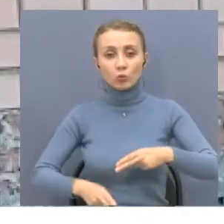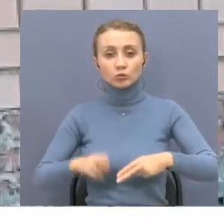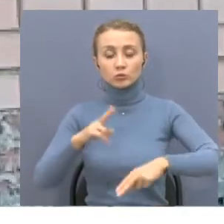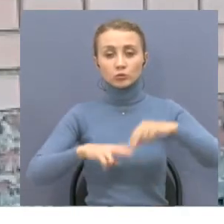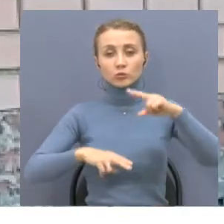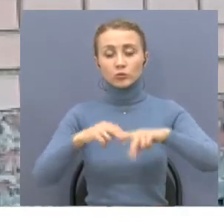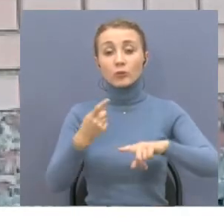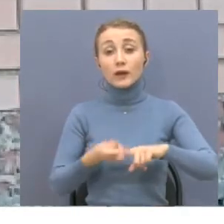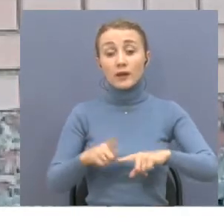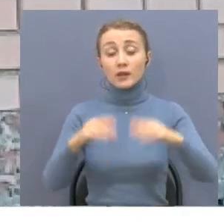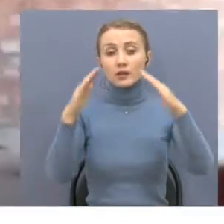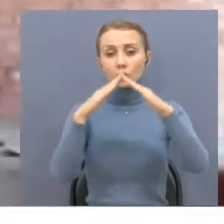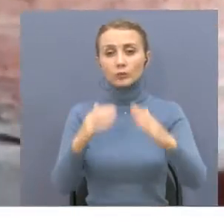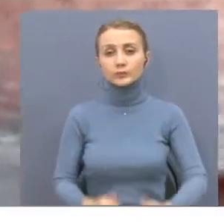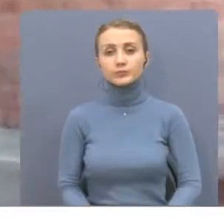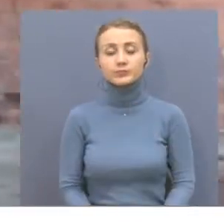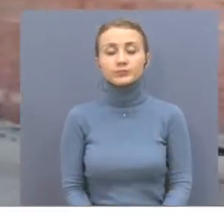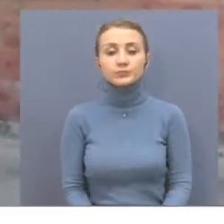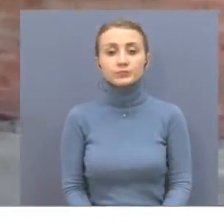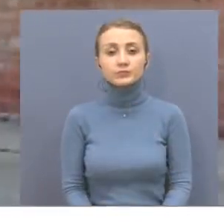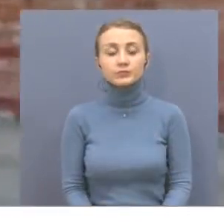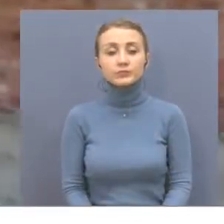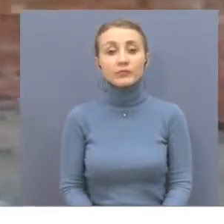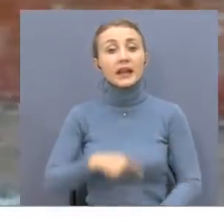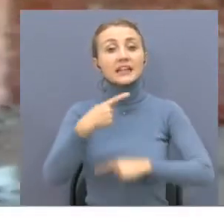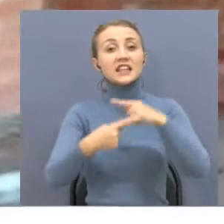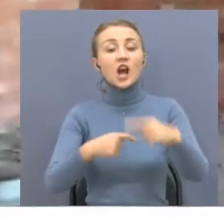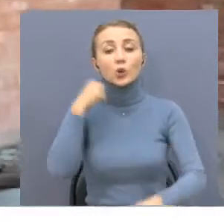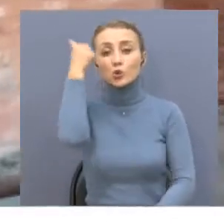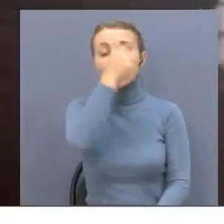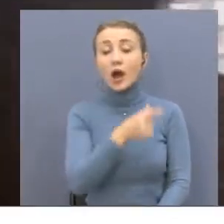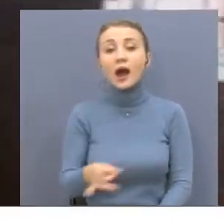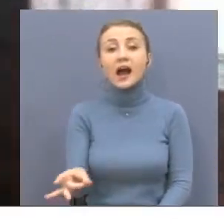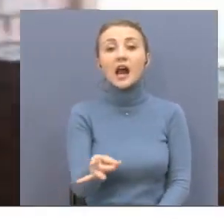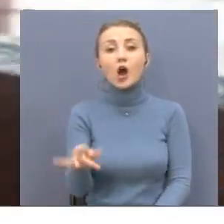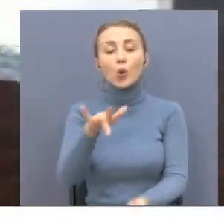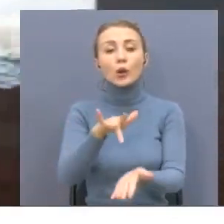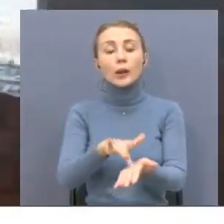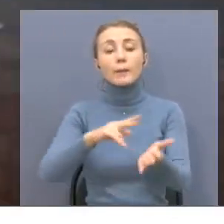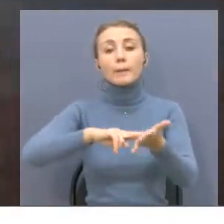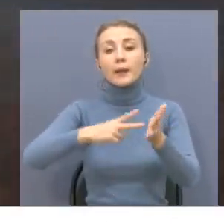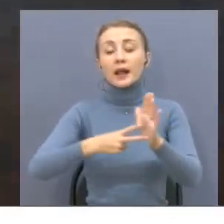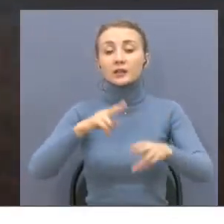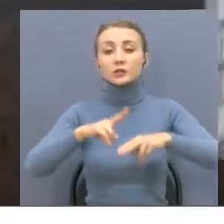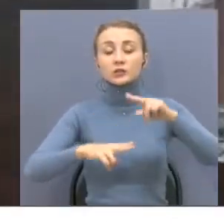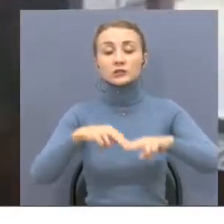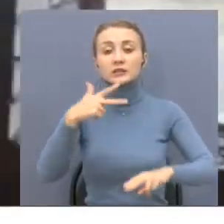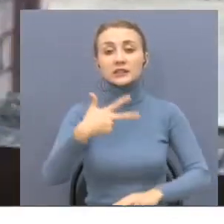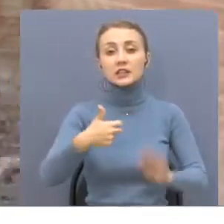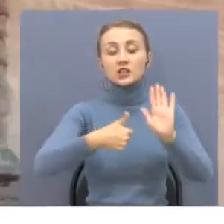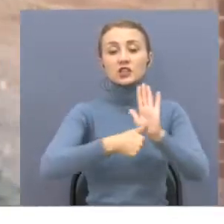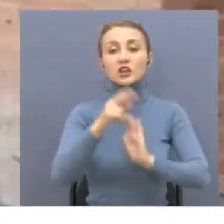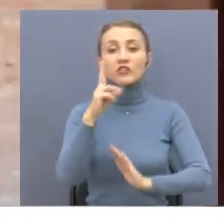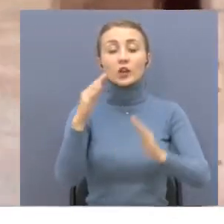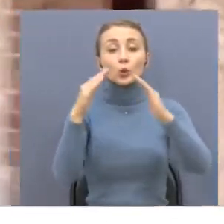бағыттағы жұмыстар жалғаса береді. Келер жылы аудан орталығынан дәл осындай 36 пәтерлі тұрғын үй салынады деп жоспарланған. Құрылыстың